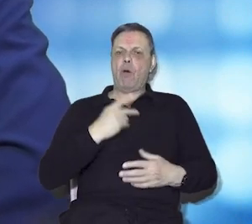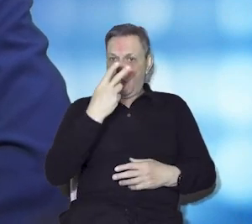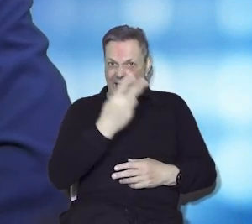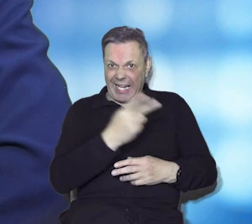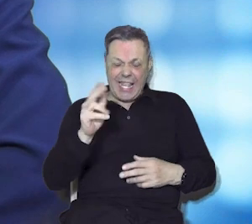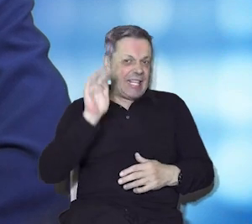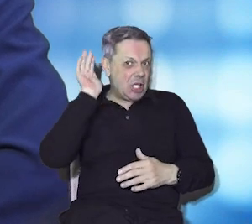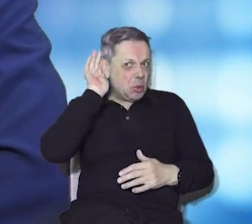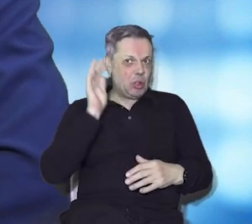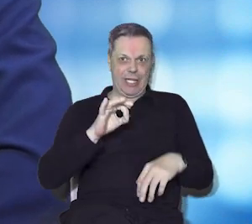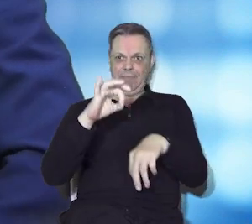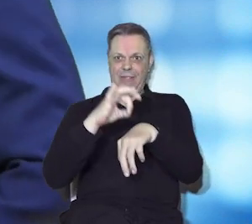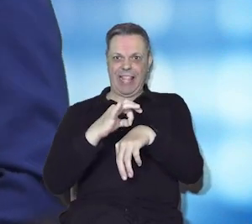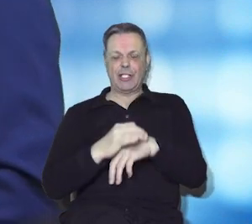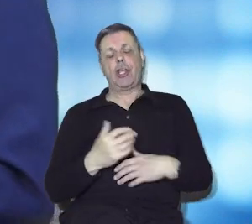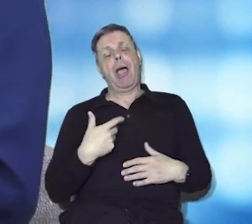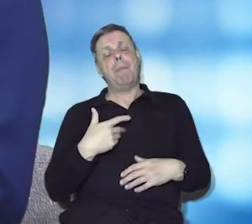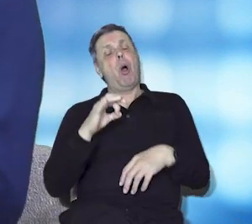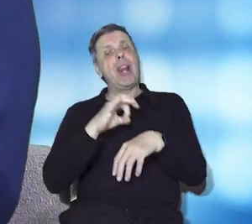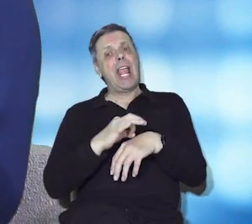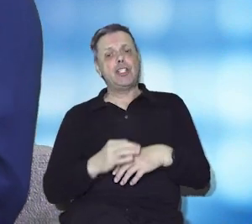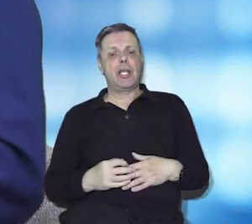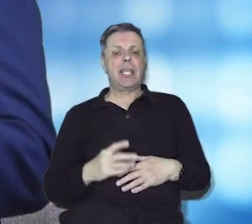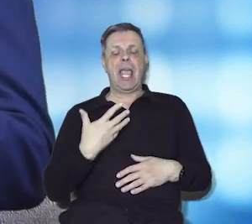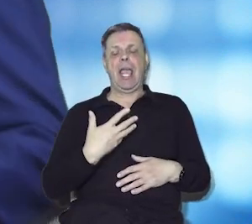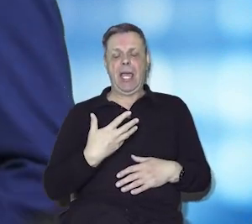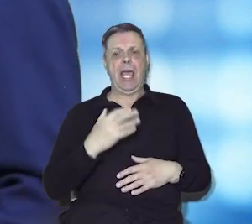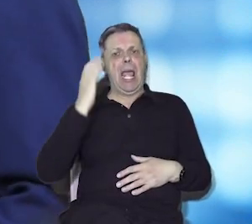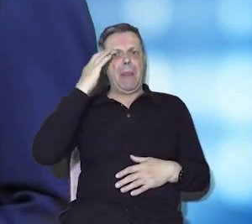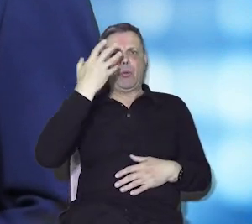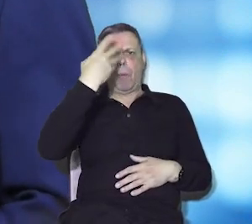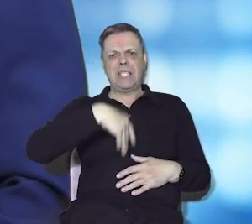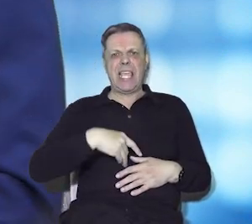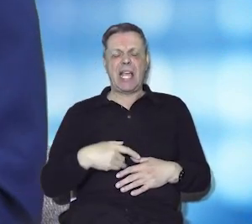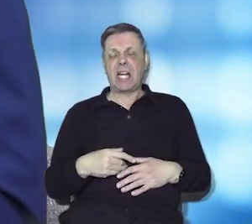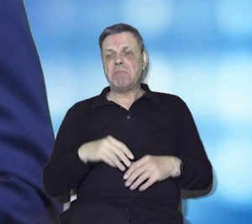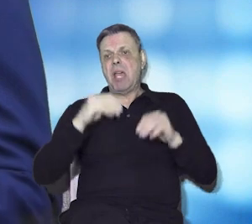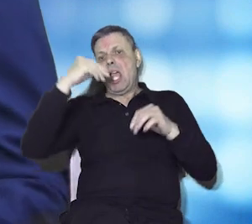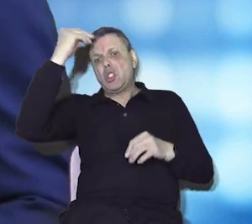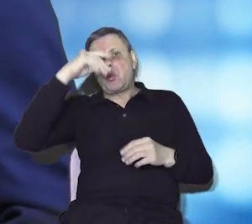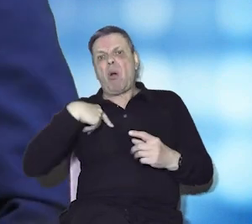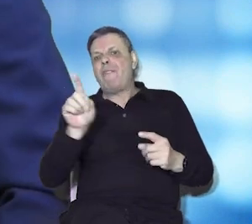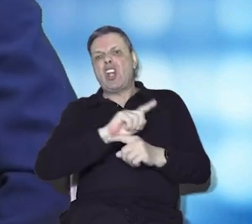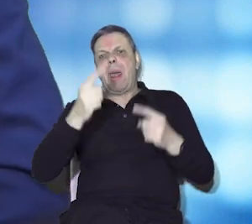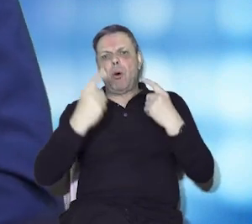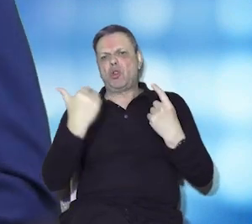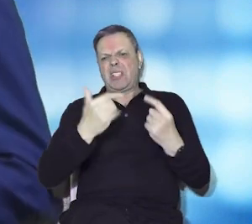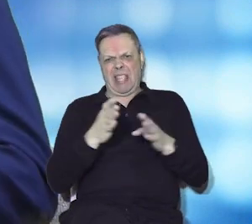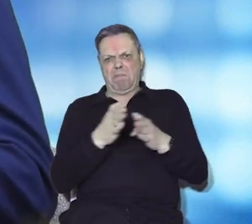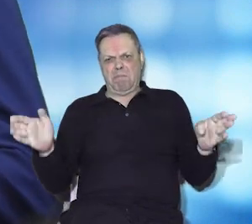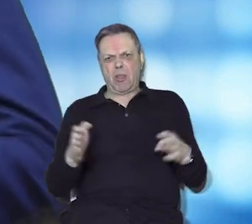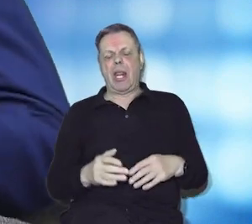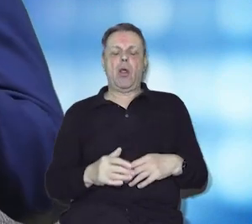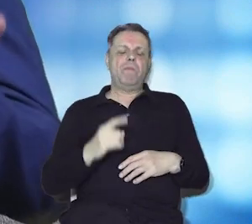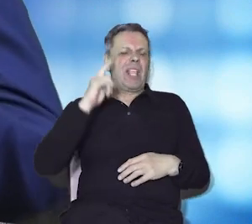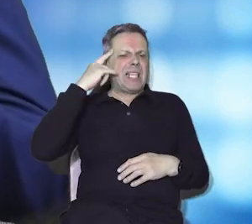i slušati liječnike. A moj liječnik je neuropsihijatar, struka koja više ne postoji. Sad su se podijelili.